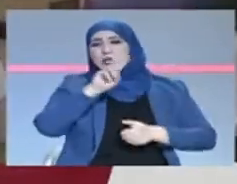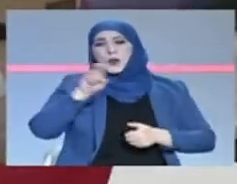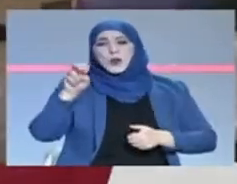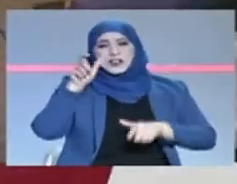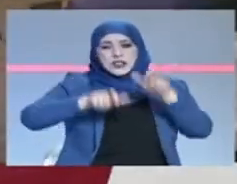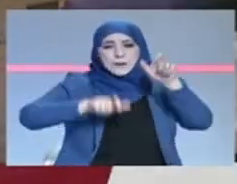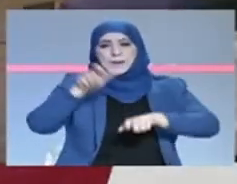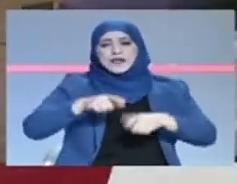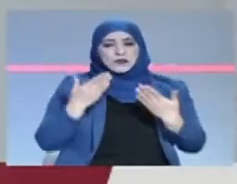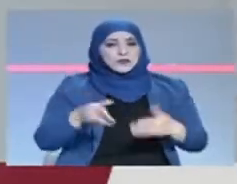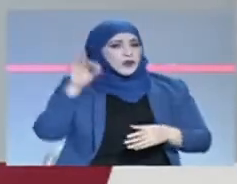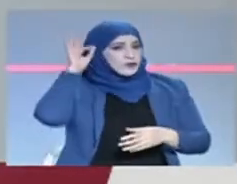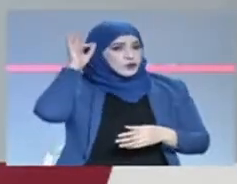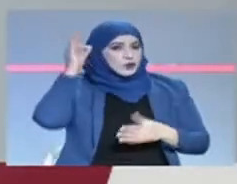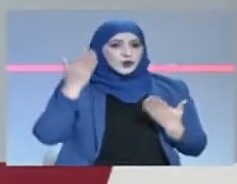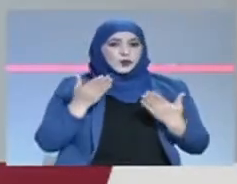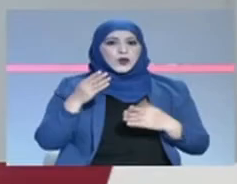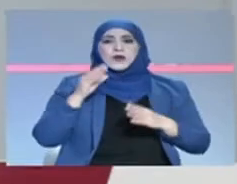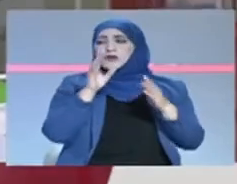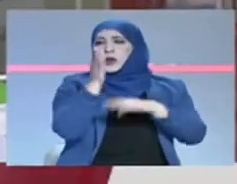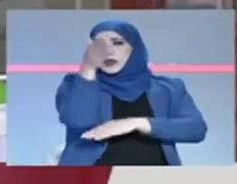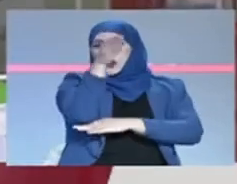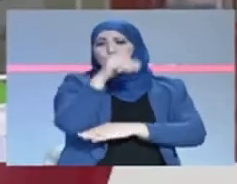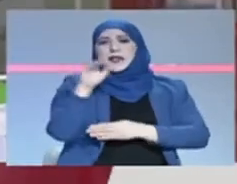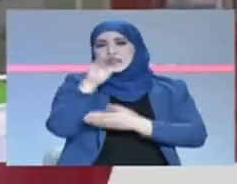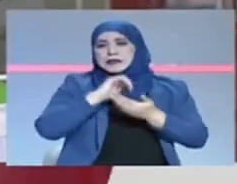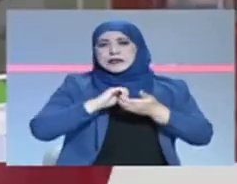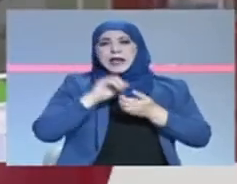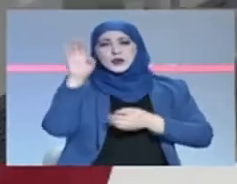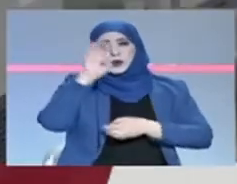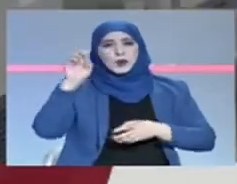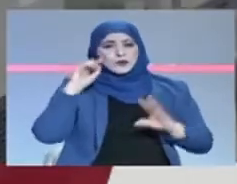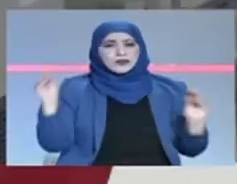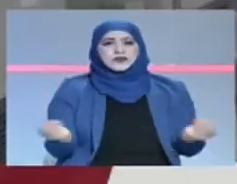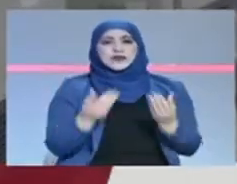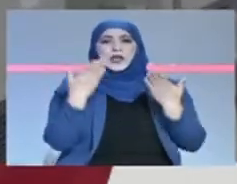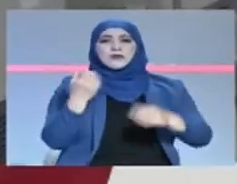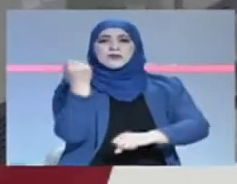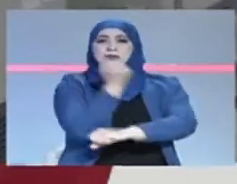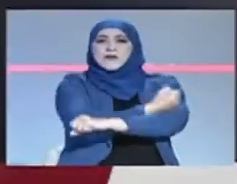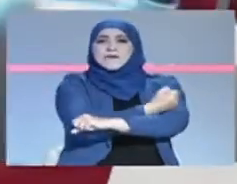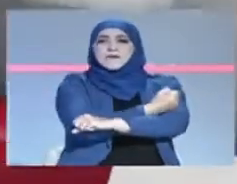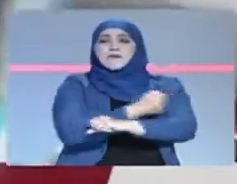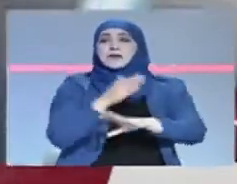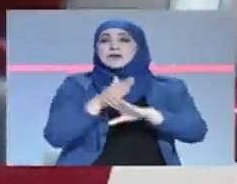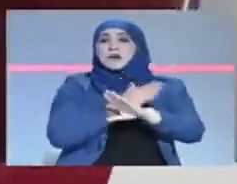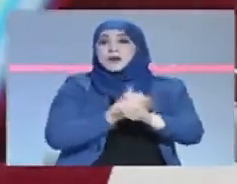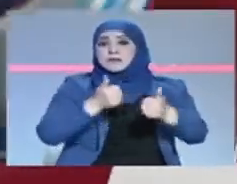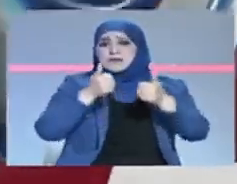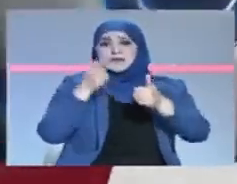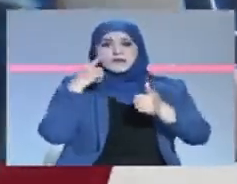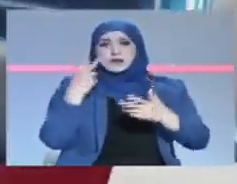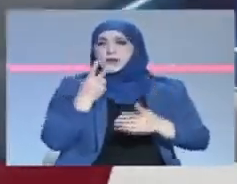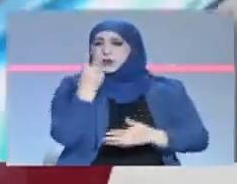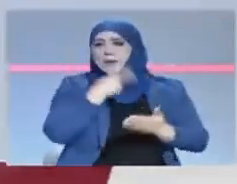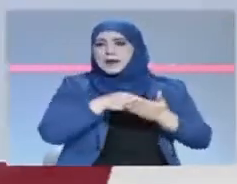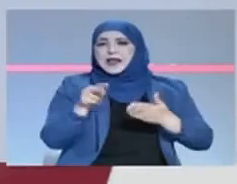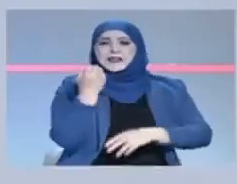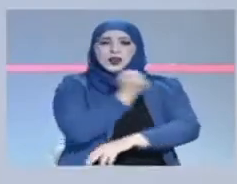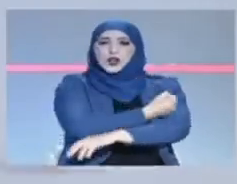4426 حالة في تونس، ودول الاتحاد الأوروبي تشرع اليوم في تنفيذ حملة تطعيم غير مسبوقة باستخدام ملياري